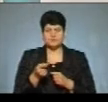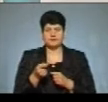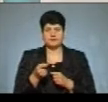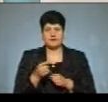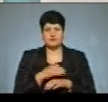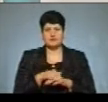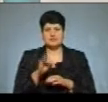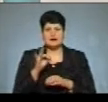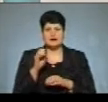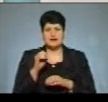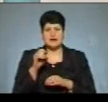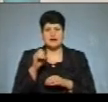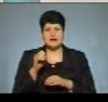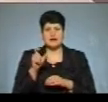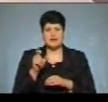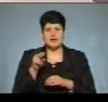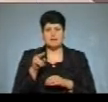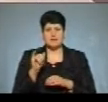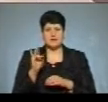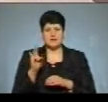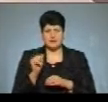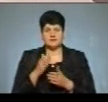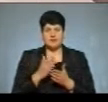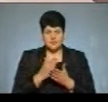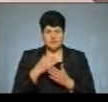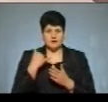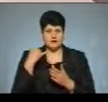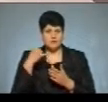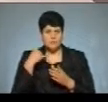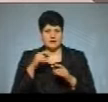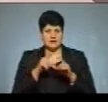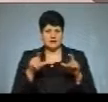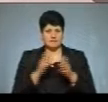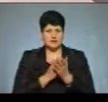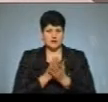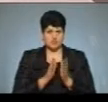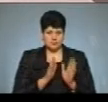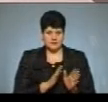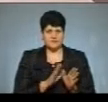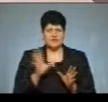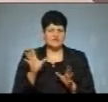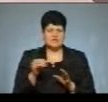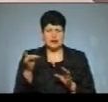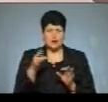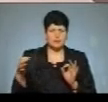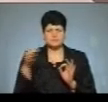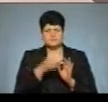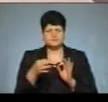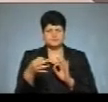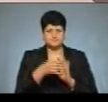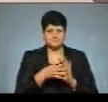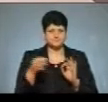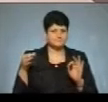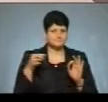на вулиці Репіна, де нас і розміщена оперативно-диспетчерська служба. Тобто всі райони вже приєдналися? Усі райони. Протягом січня під'єднані